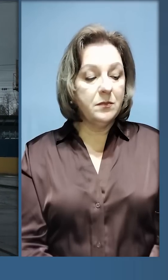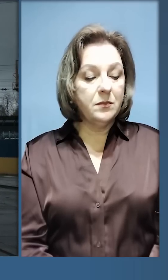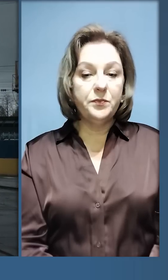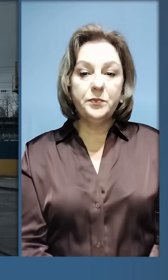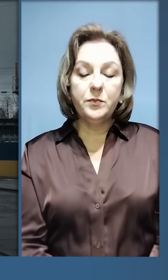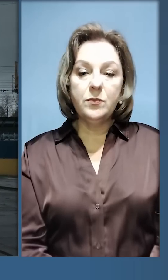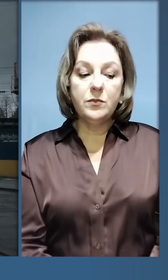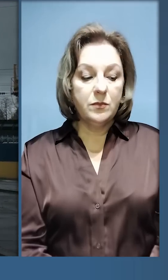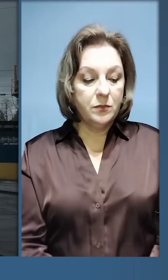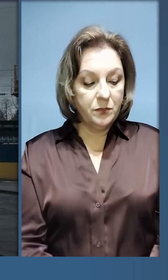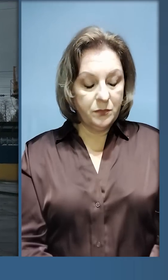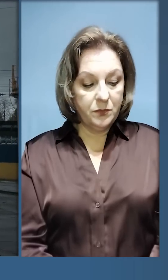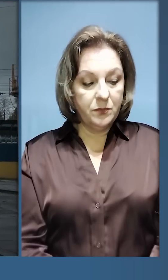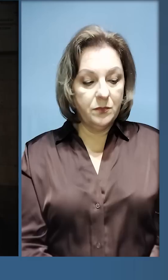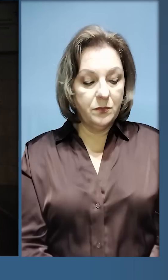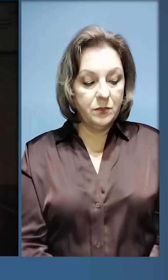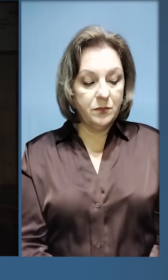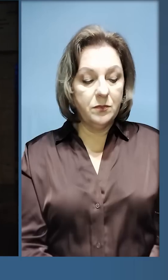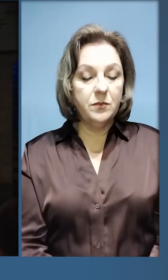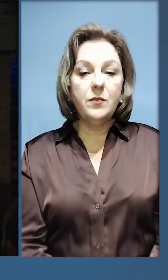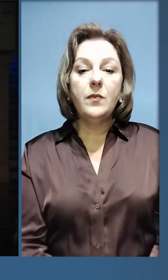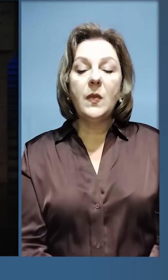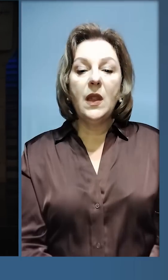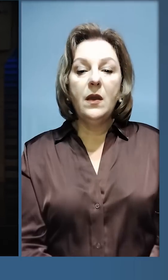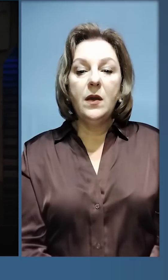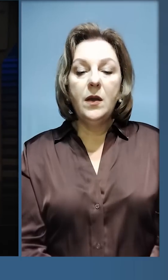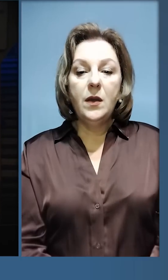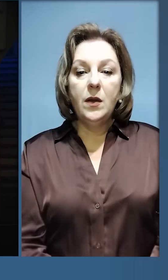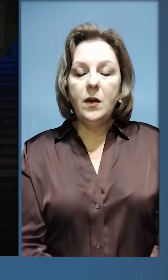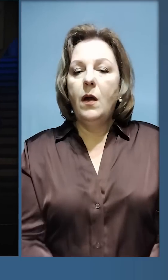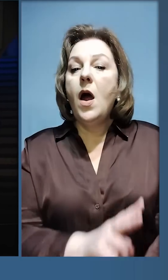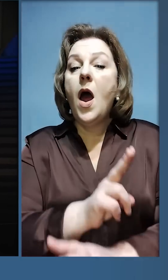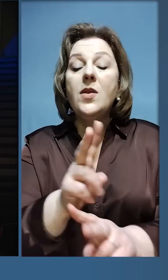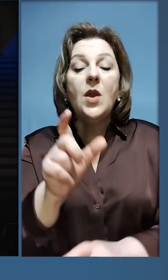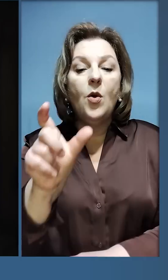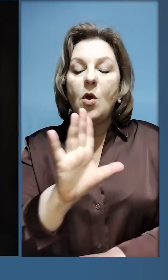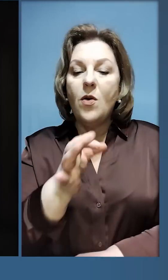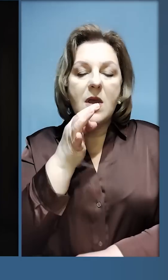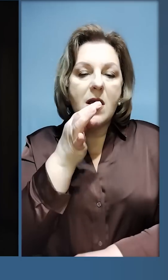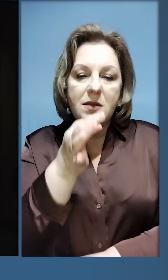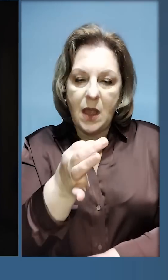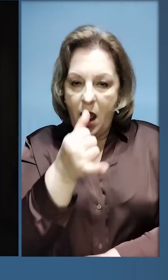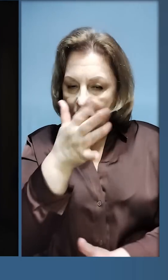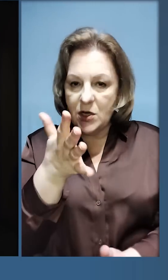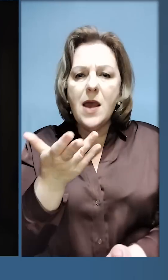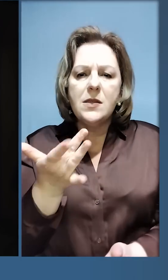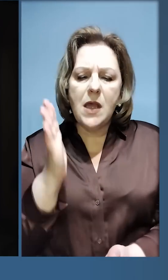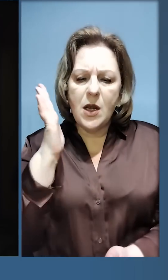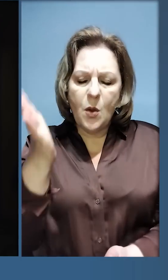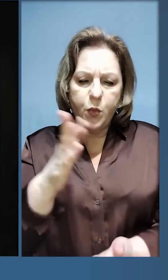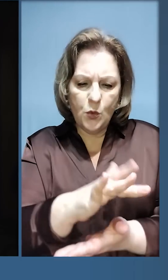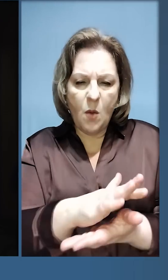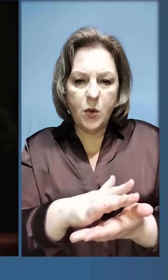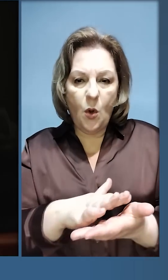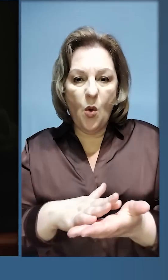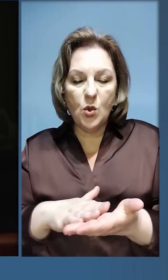How much longer will this go? What does winning look like to you? Ніхто вам не скаже, скільки буде